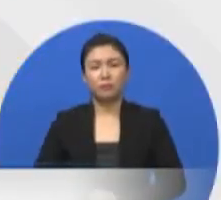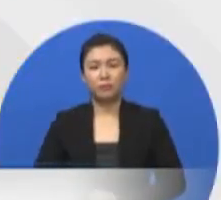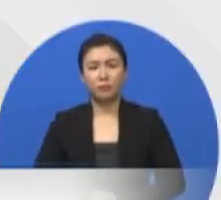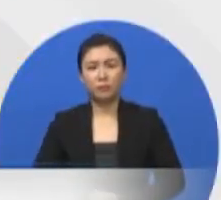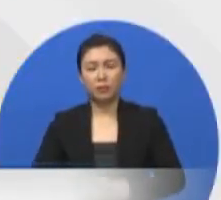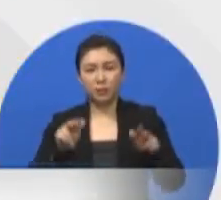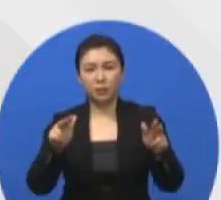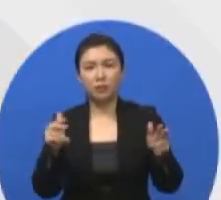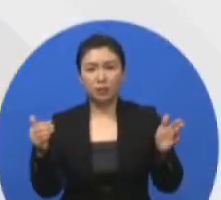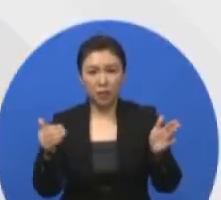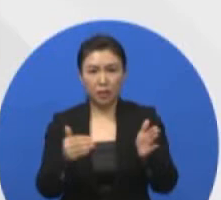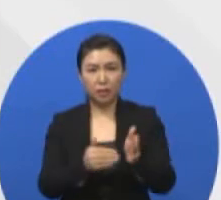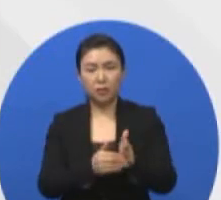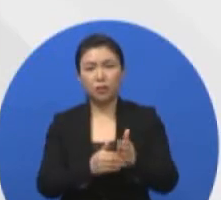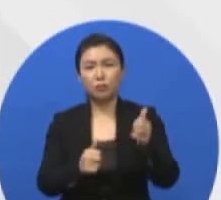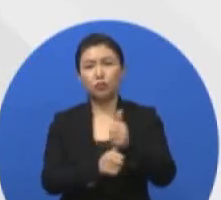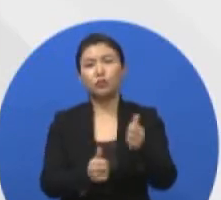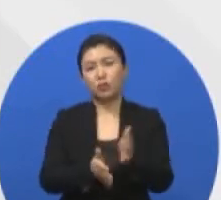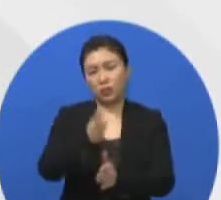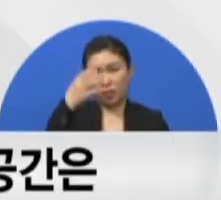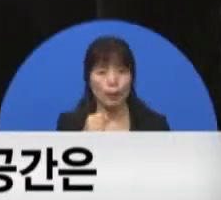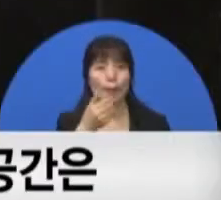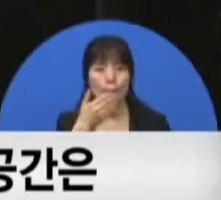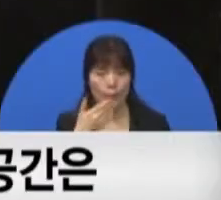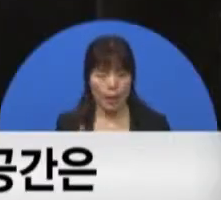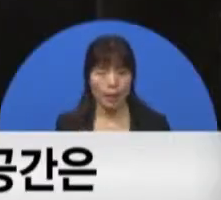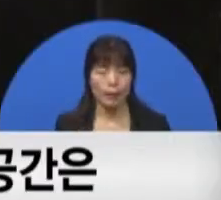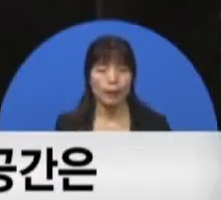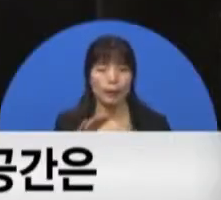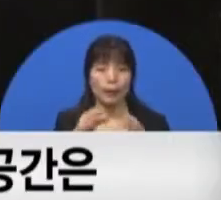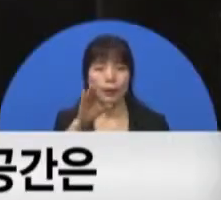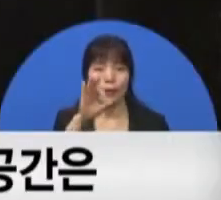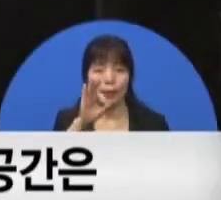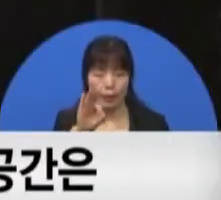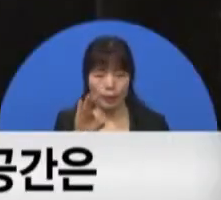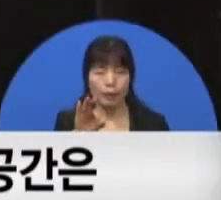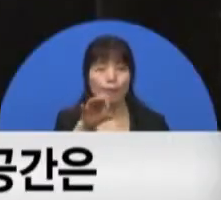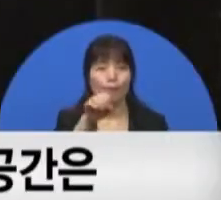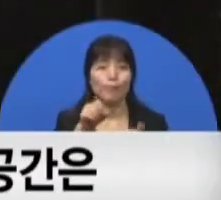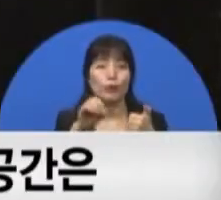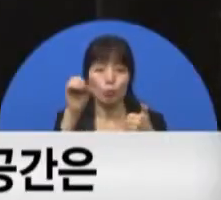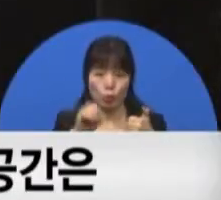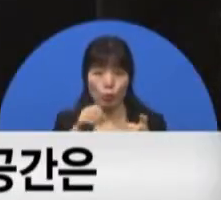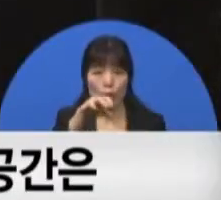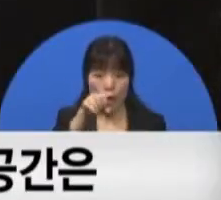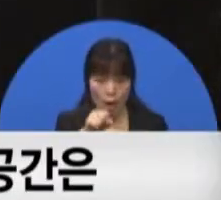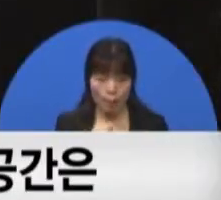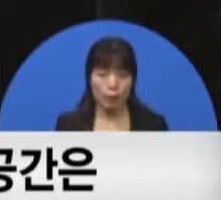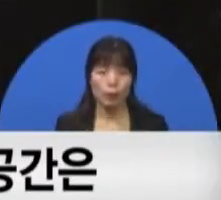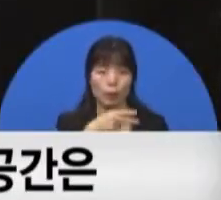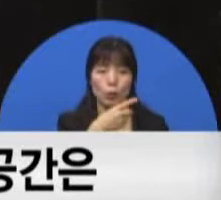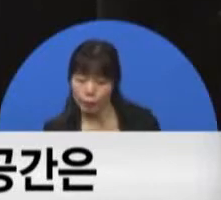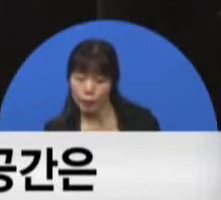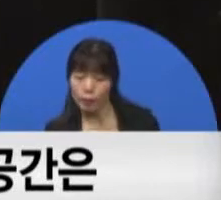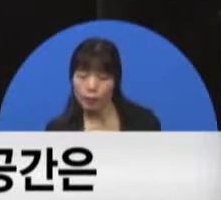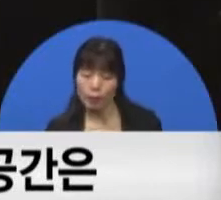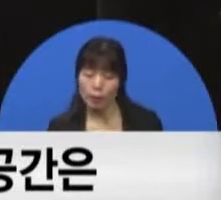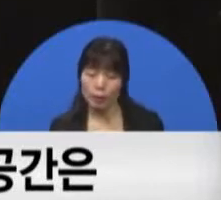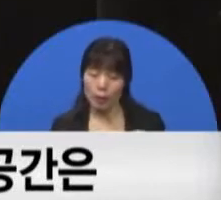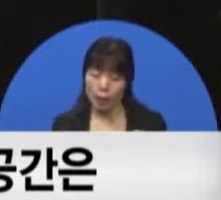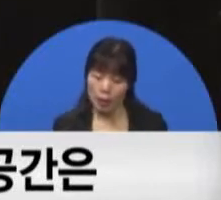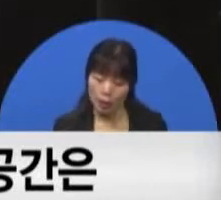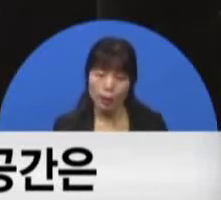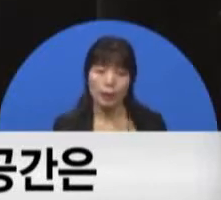의견들이 제시됐습니다. 이 국비 50%를 받으면 저희들이 도화에서 서인천까지는